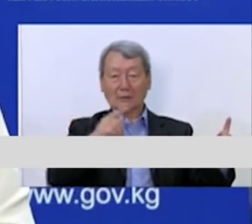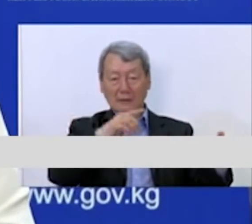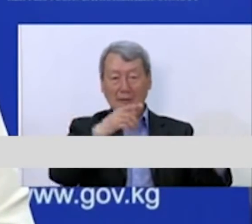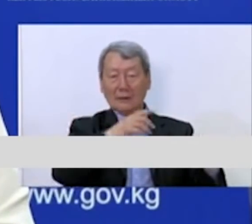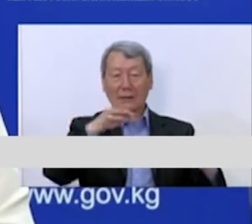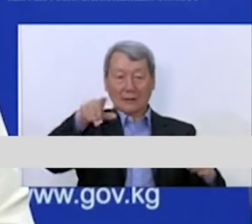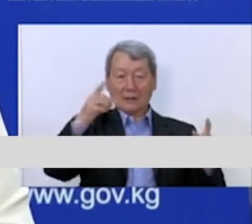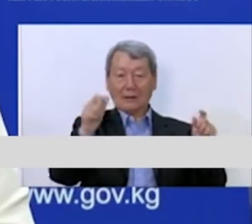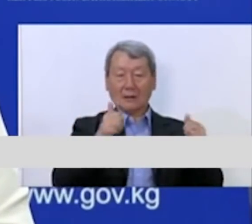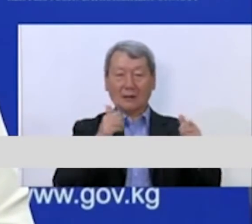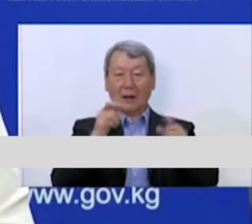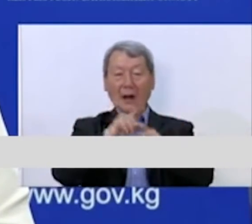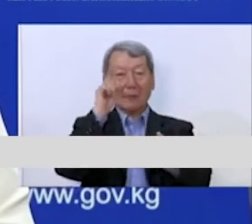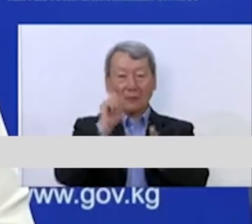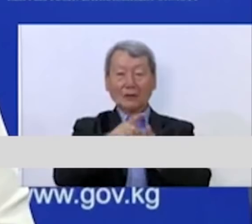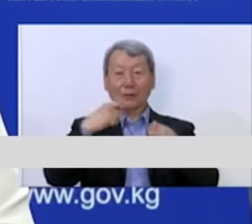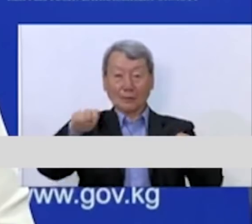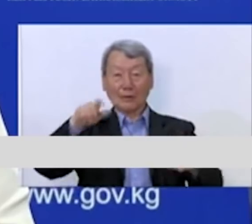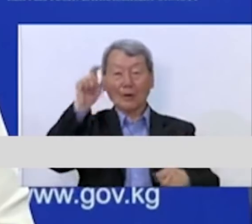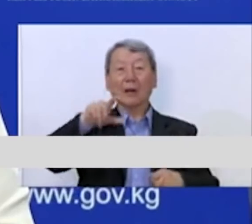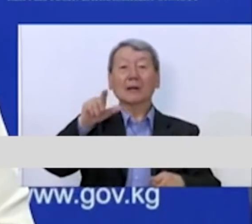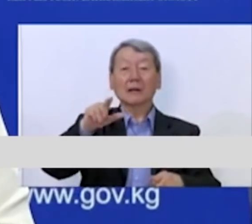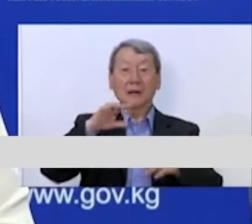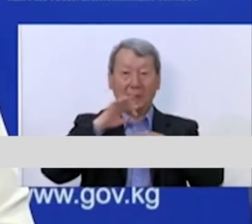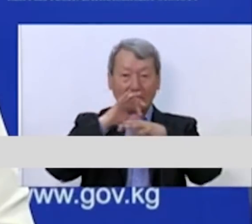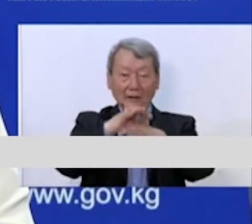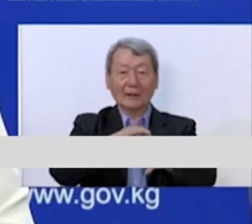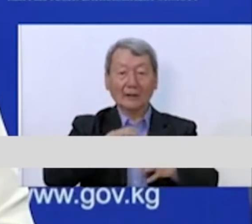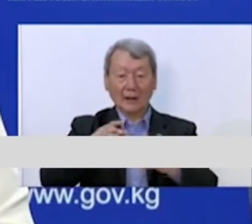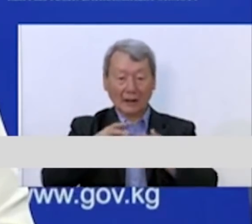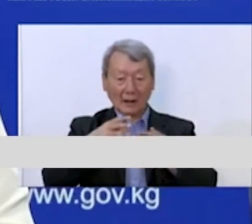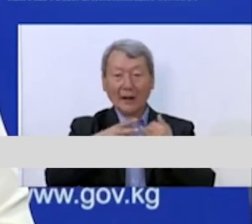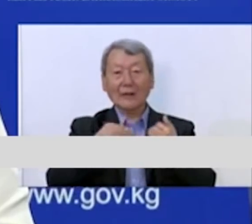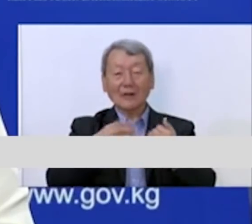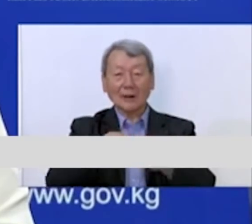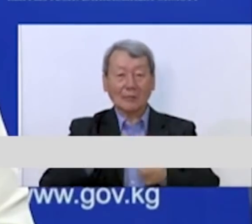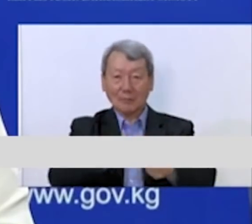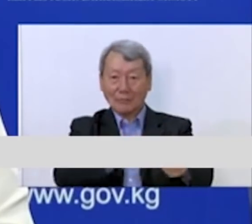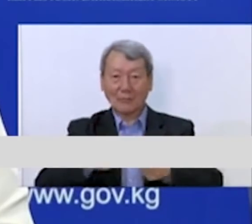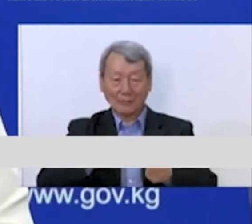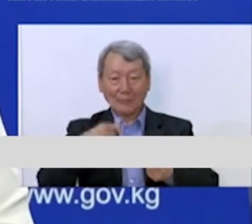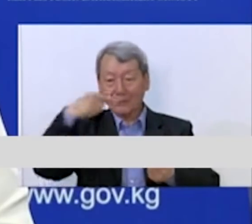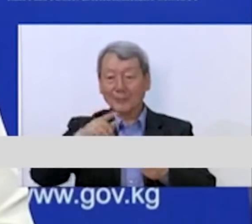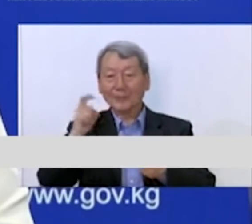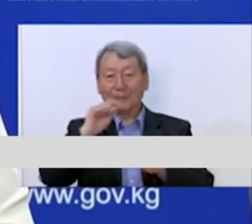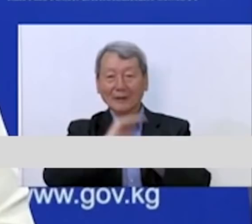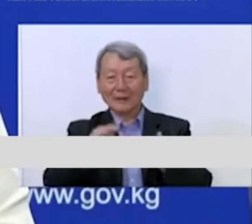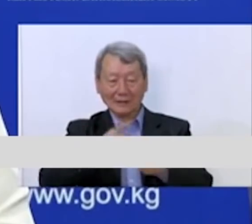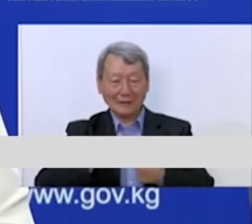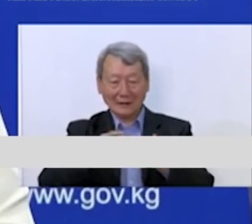И обязательно в сфере торговли это проведение влажной уборки с применением дезинфицирующих